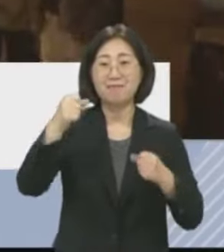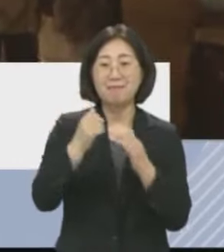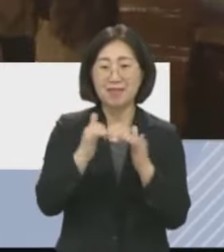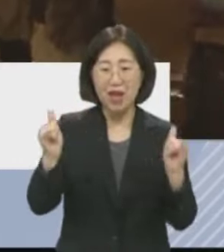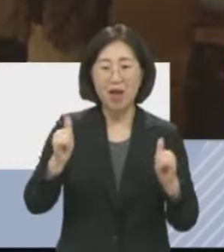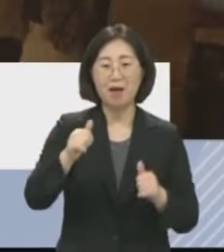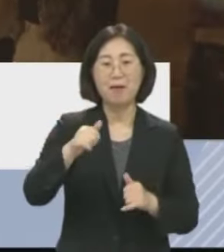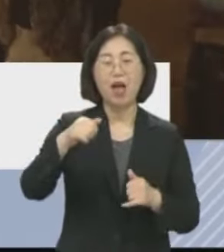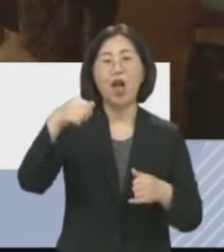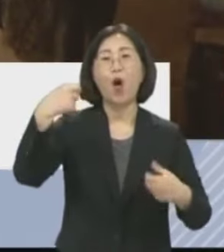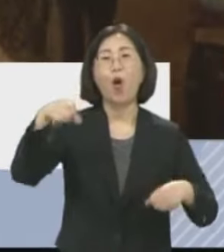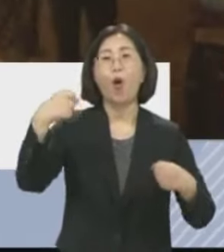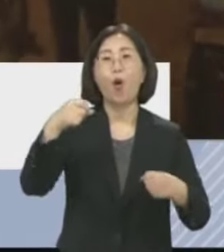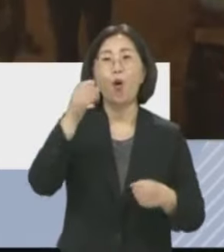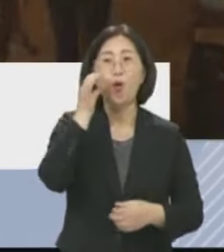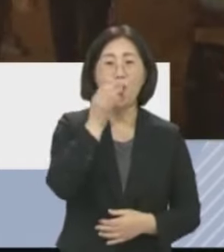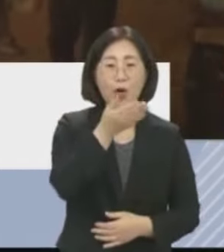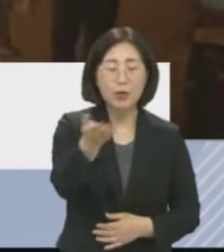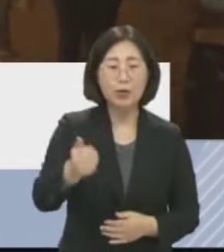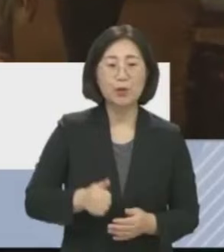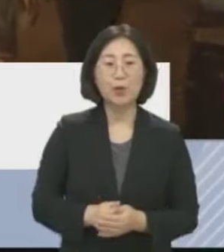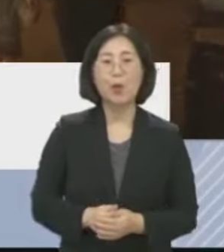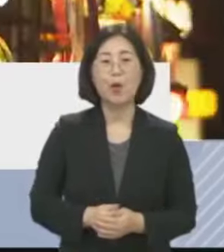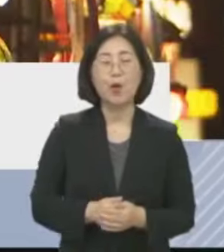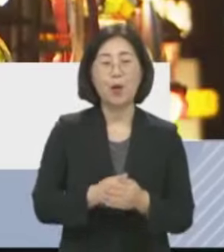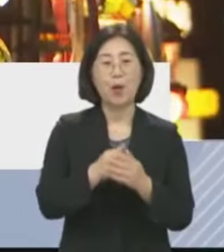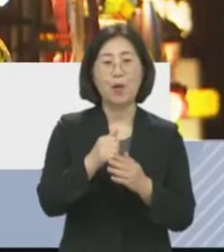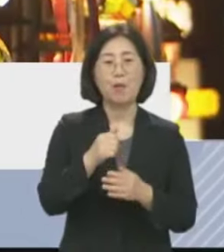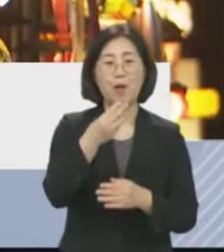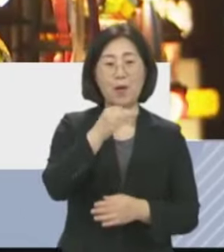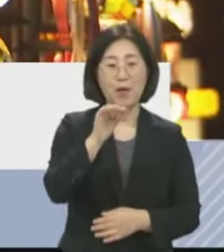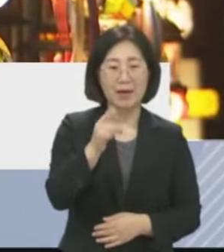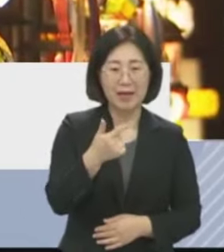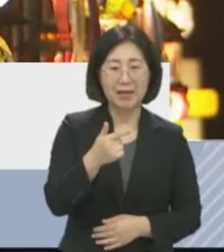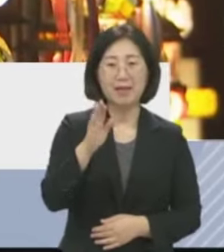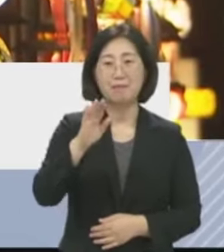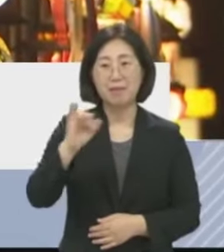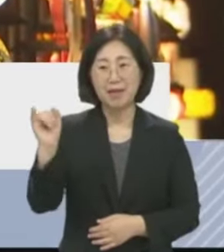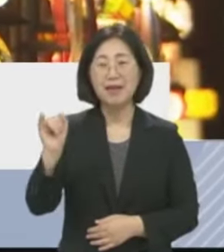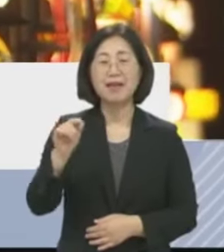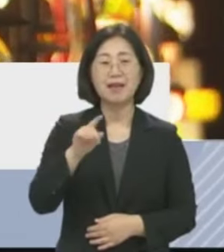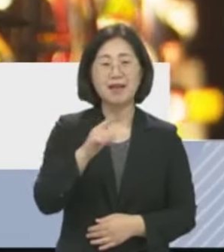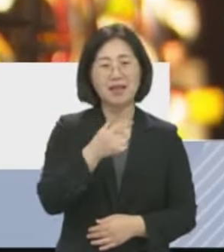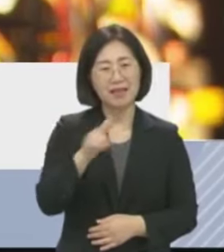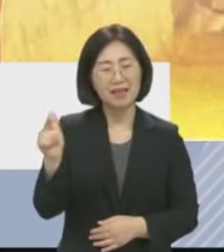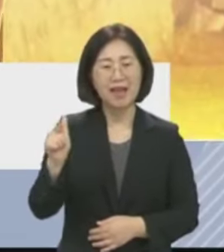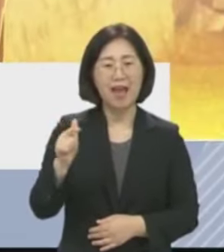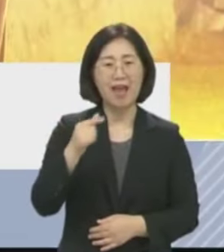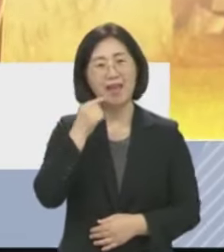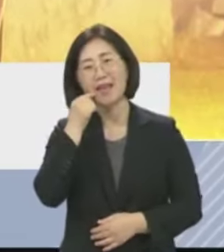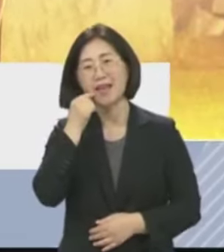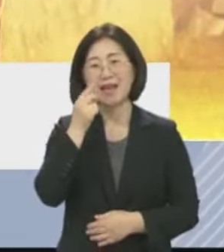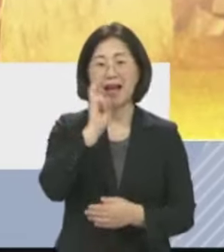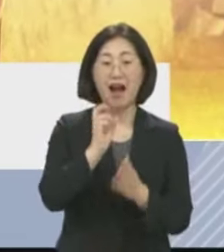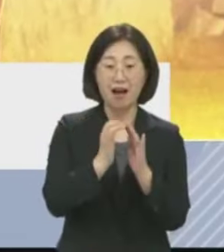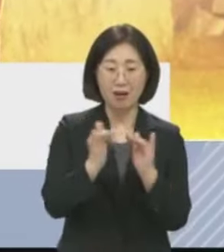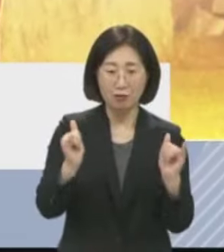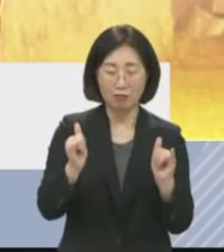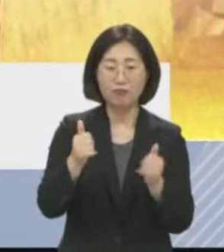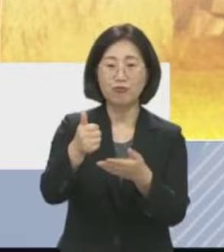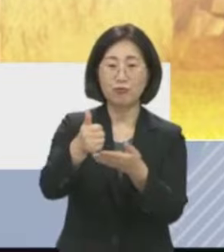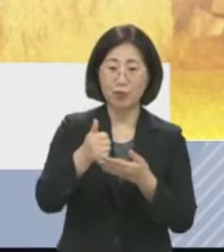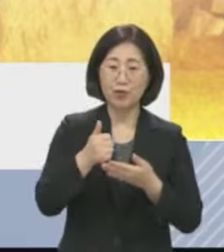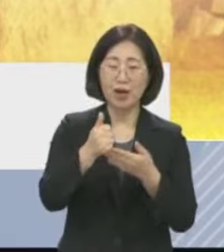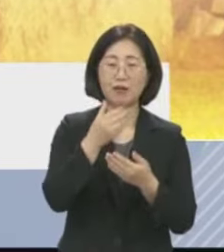갈라쇼도 있고요. 또 김희재라든가 린, 또 BY 같은 인기 이런 그 대중 가수들도 오셔서